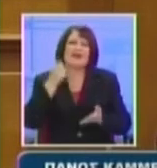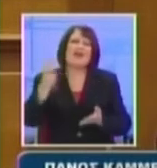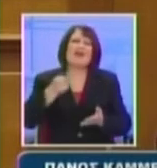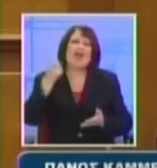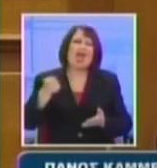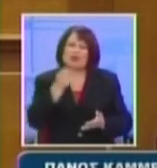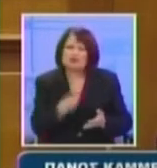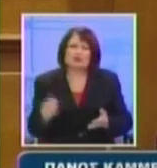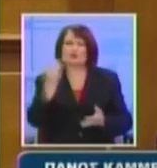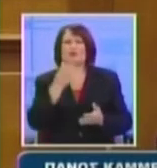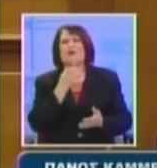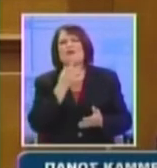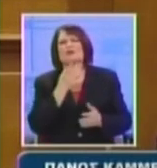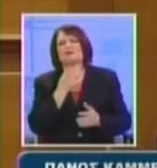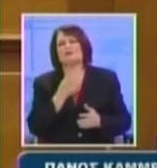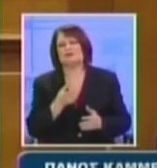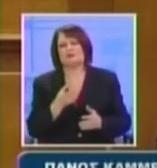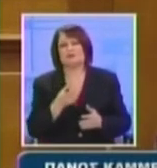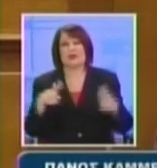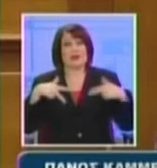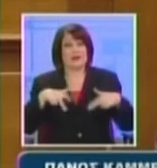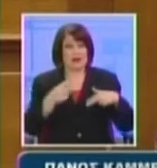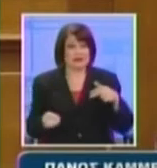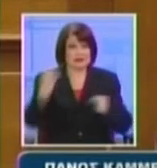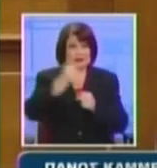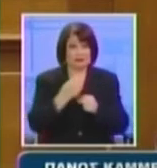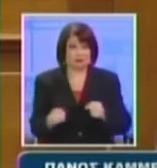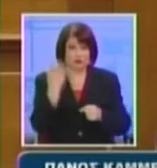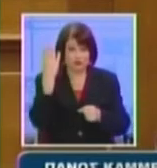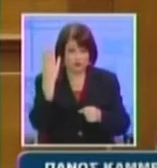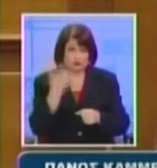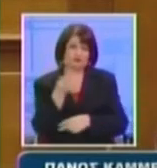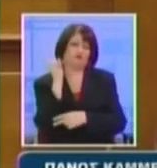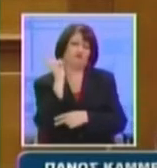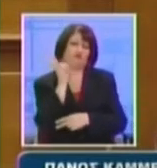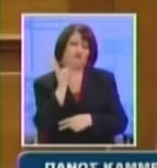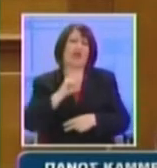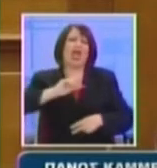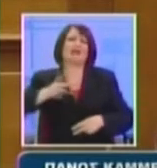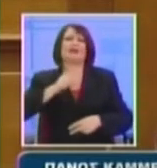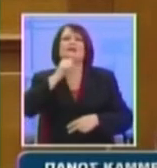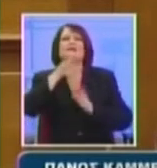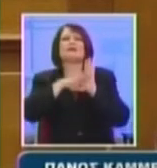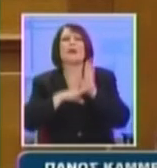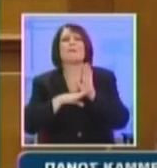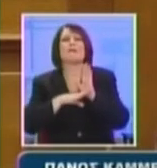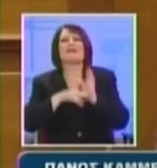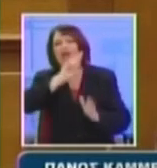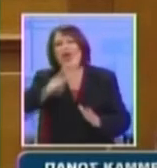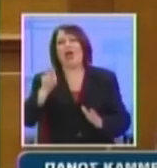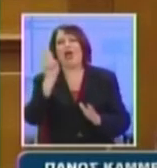στο χρέος. Μια κυβέρνηση η οποία θα καταγγείλει τα αντισυνταγματικά